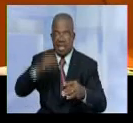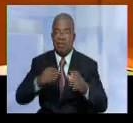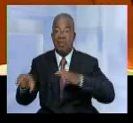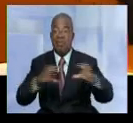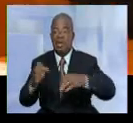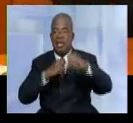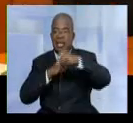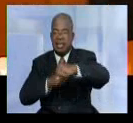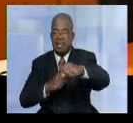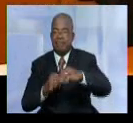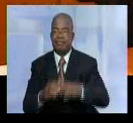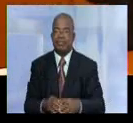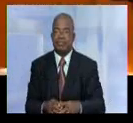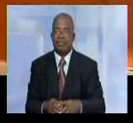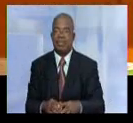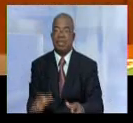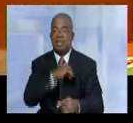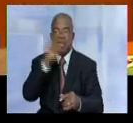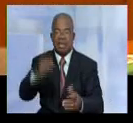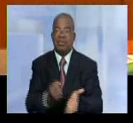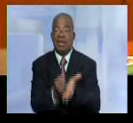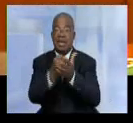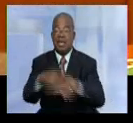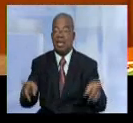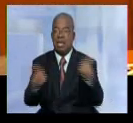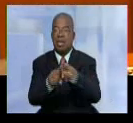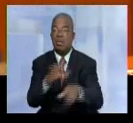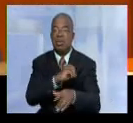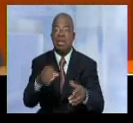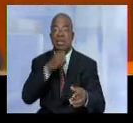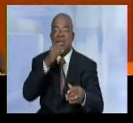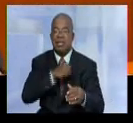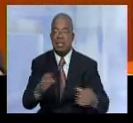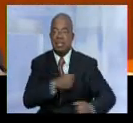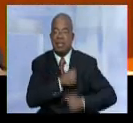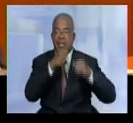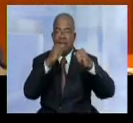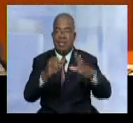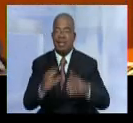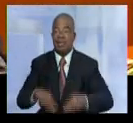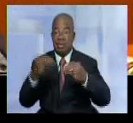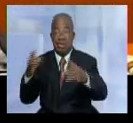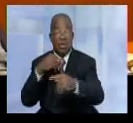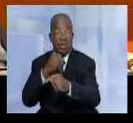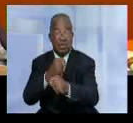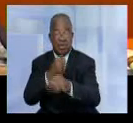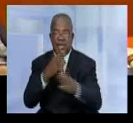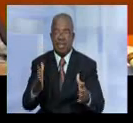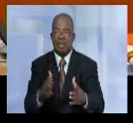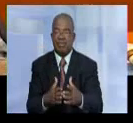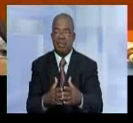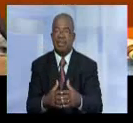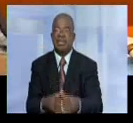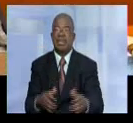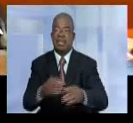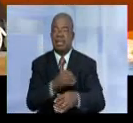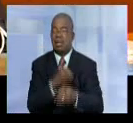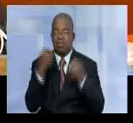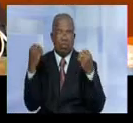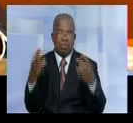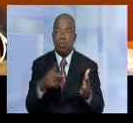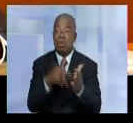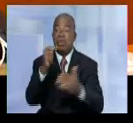de jeunes ex-combattants. Bien évidemment, les grands chantiers seront poursuivis et même intensifiés en